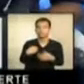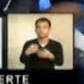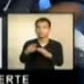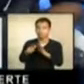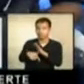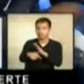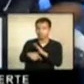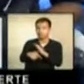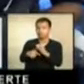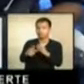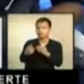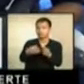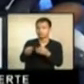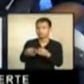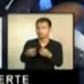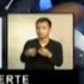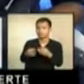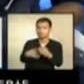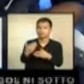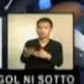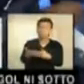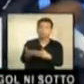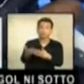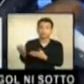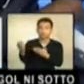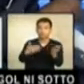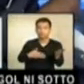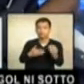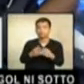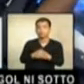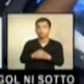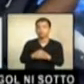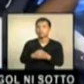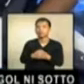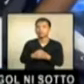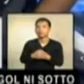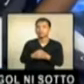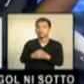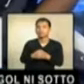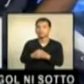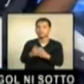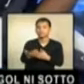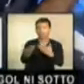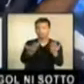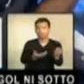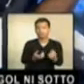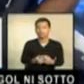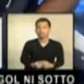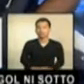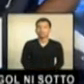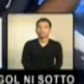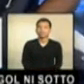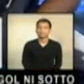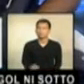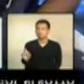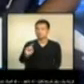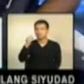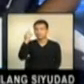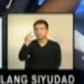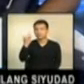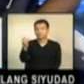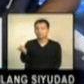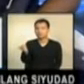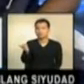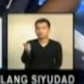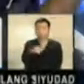yung investigador na may hawak sa kaso at parating na rin po yung Women's and Children's Desk, ano po, para dun sa surrender. So, ano ang dahilan, bakit